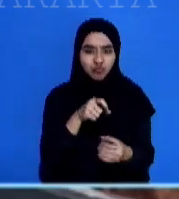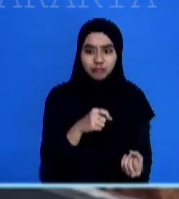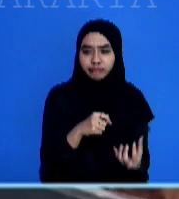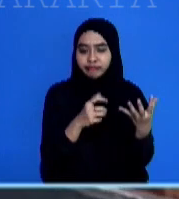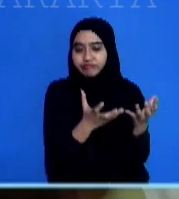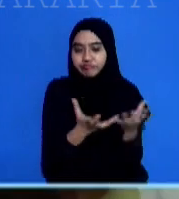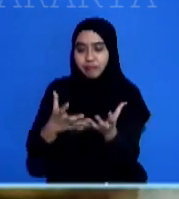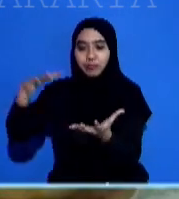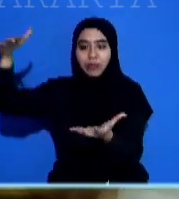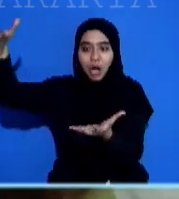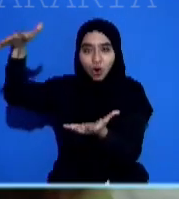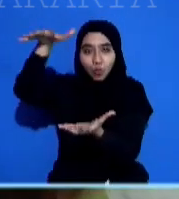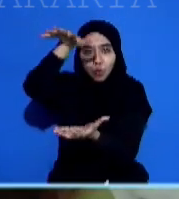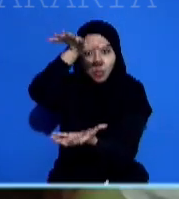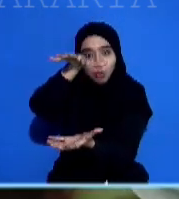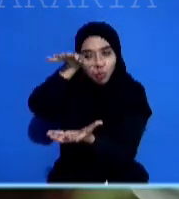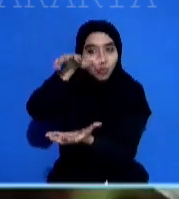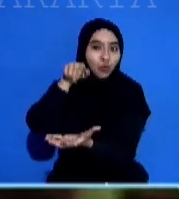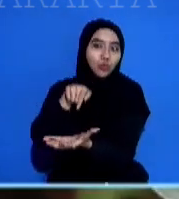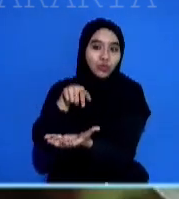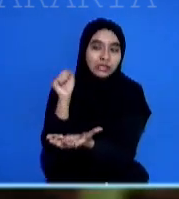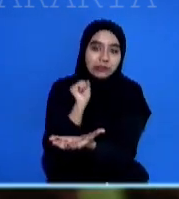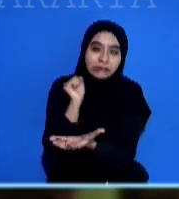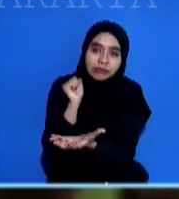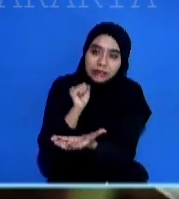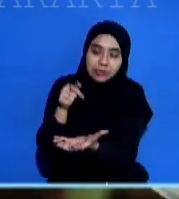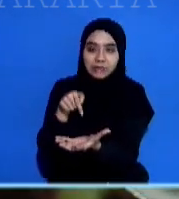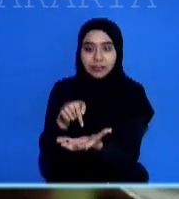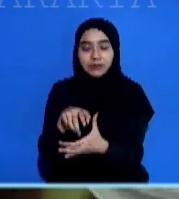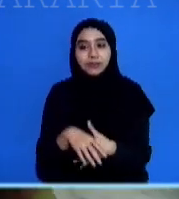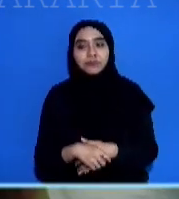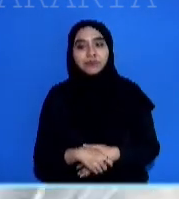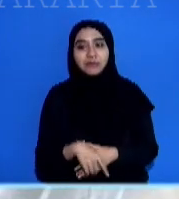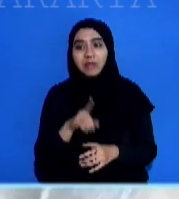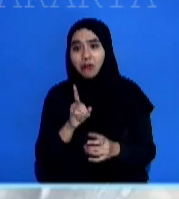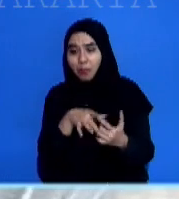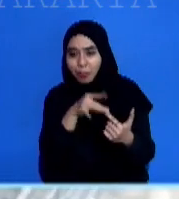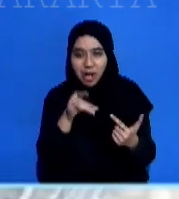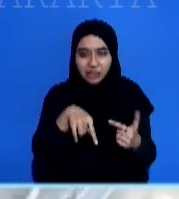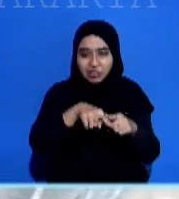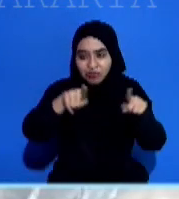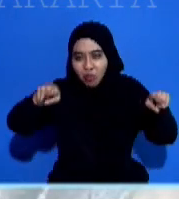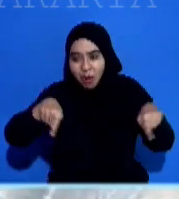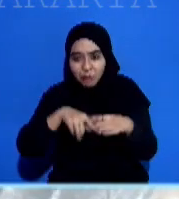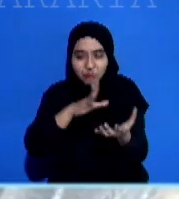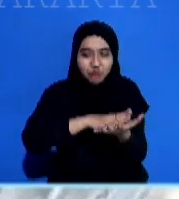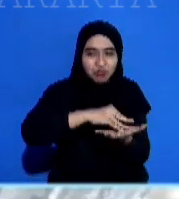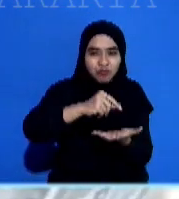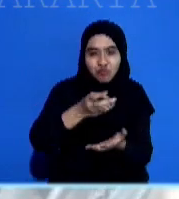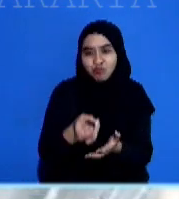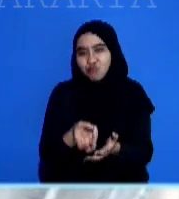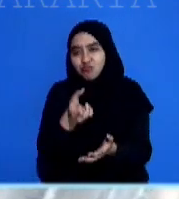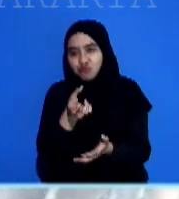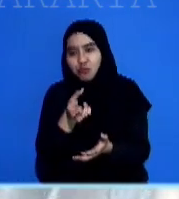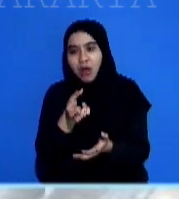habitat asl ingkang edum m Kang media kedpun pilih media ingkang porus Lan gampil in